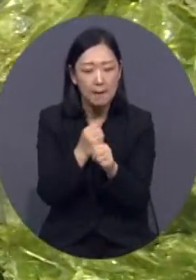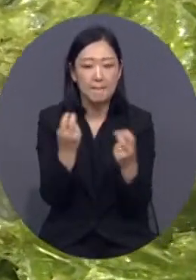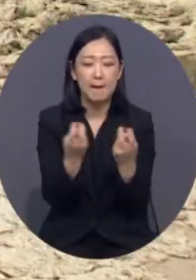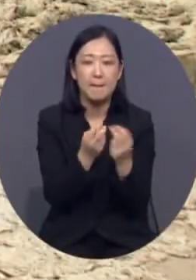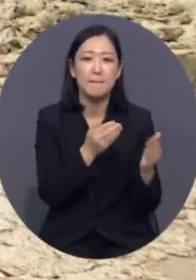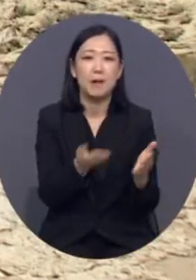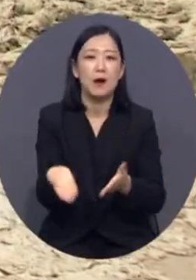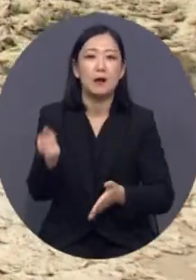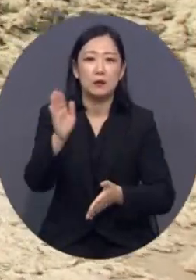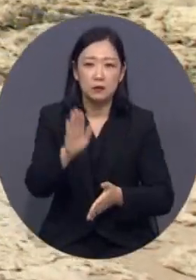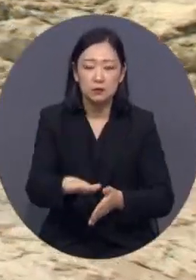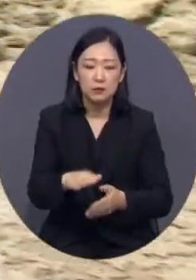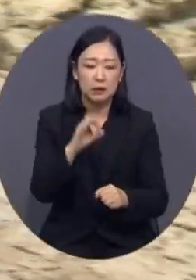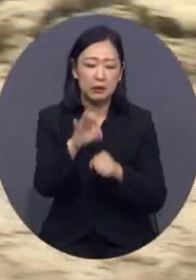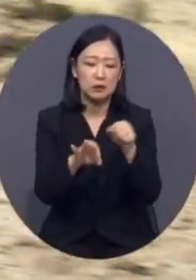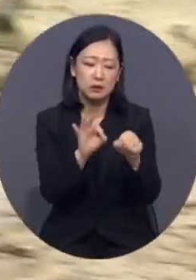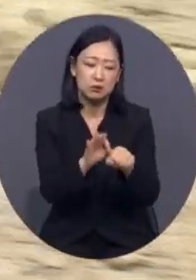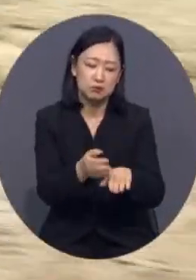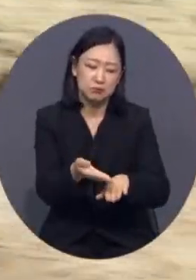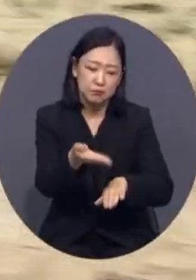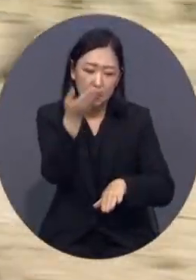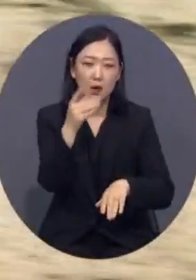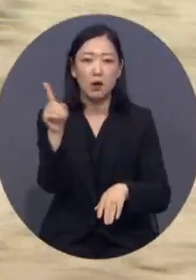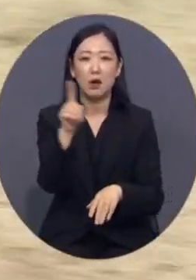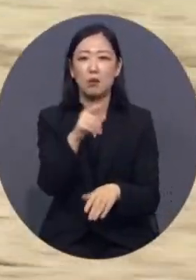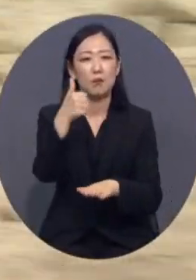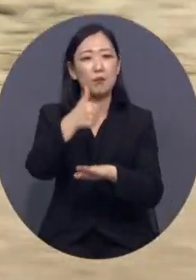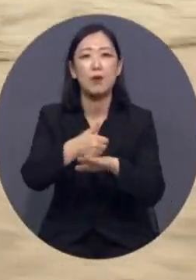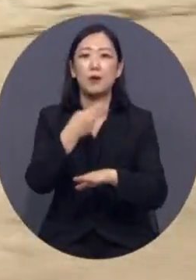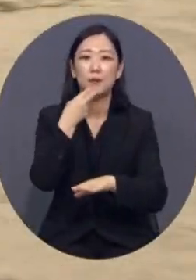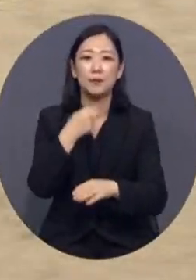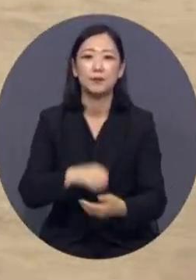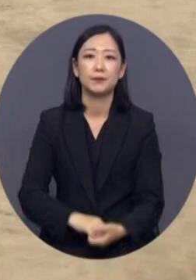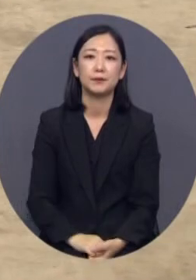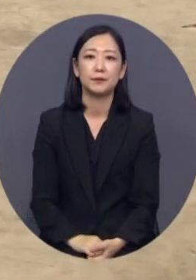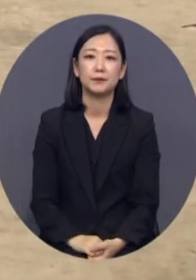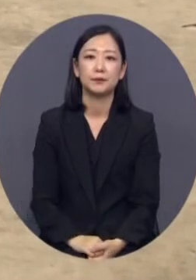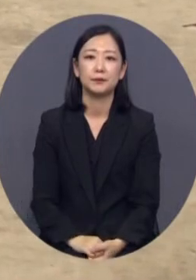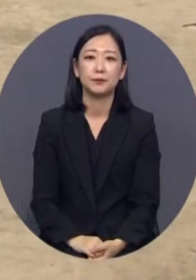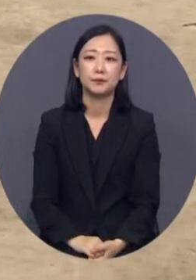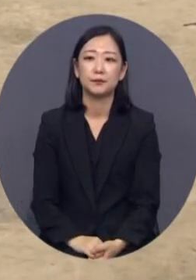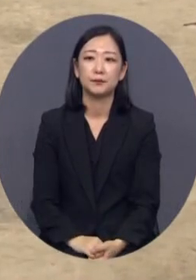마련하겠다고 밝혔지만 10년이 넘도록 아무런 성과가 없습니다